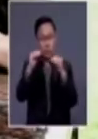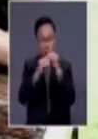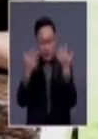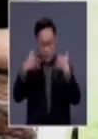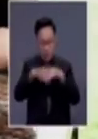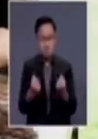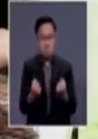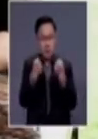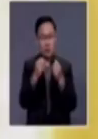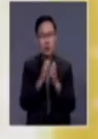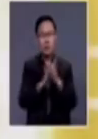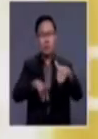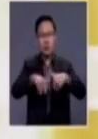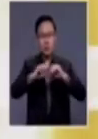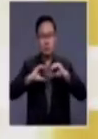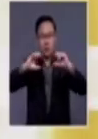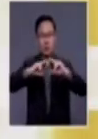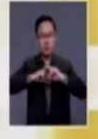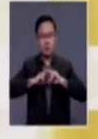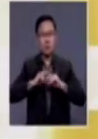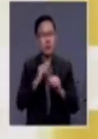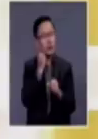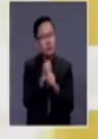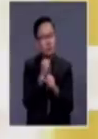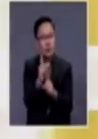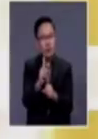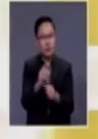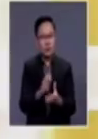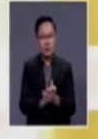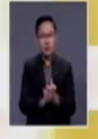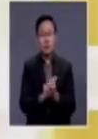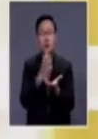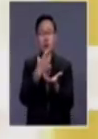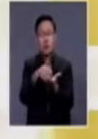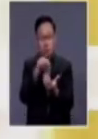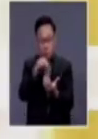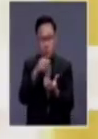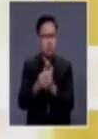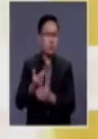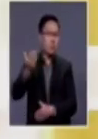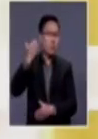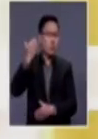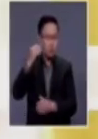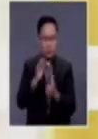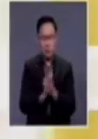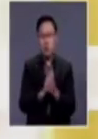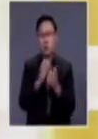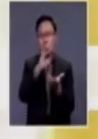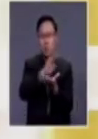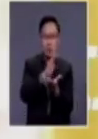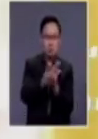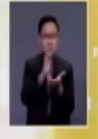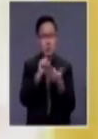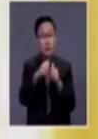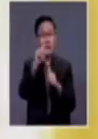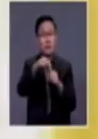ประชารัฐในด้านการศึกษานี่เป็นยังไง ก็ก่อนอื่นต้องเท้าความก่อนนะคะว่าจากที่โรงเรียนได้เข้าร่วมโรงเรียนประชารัฐนะค